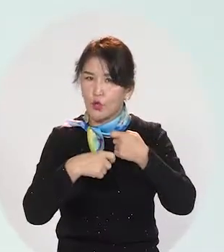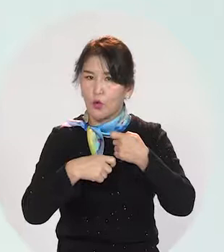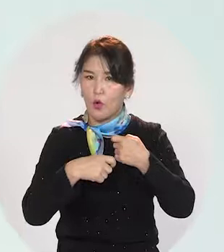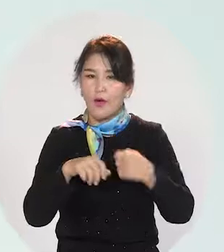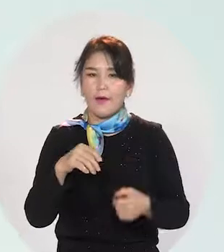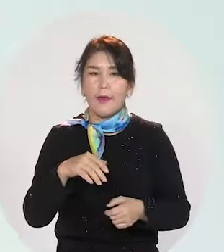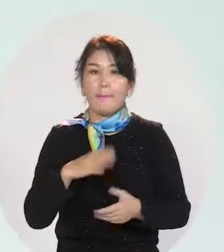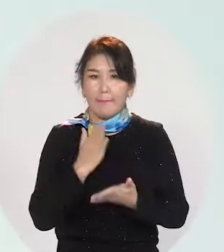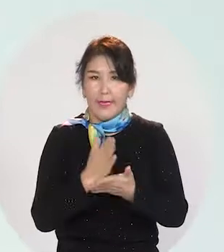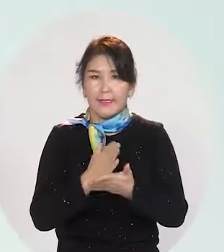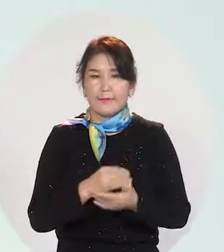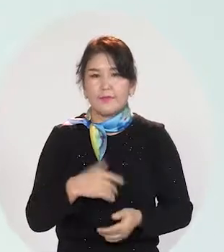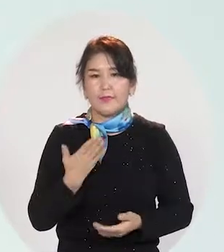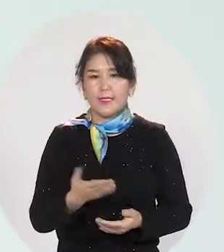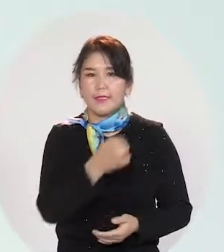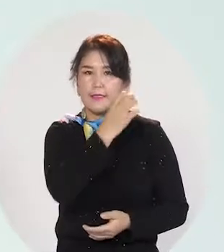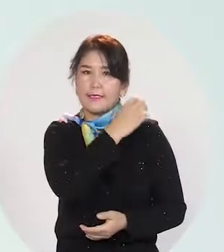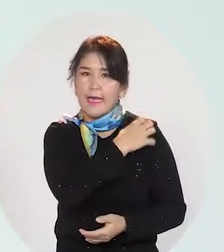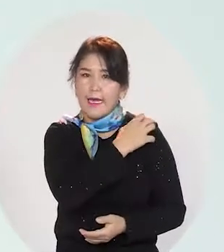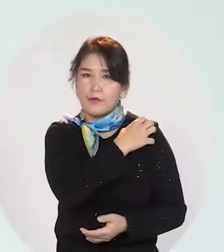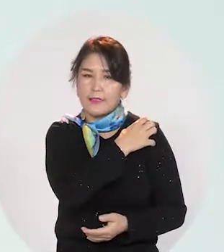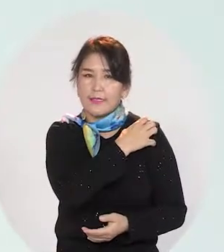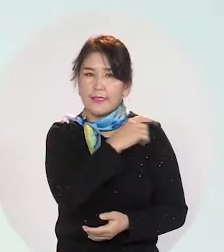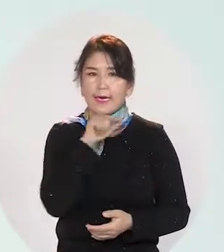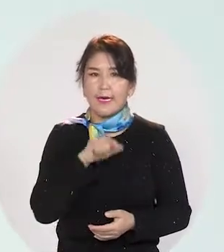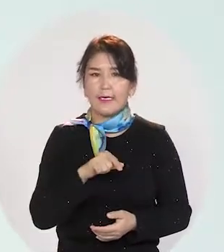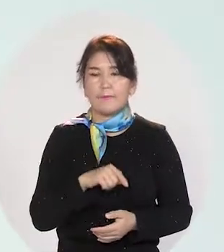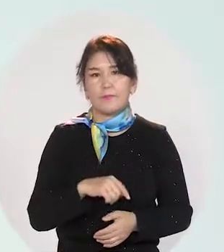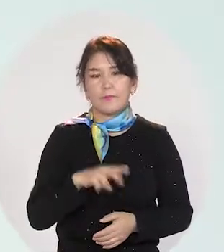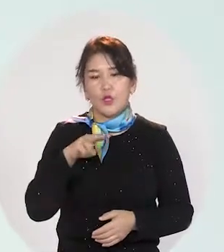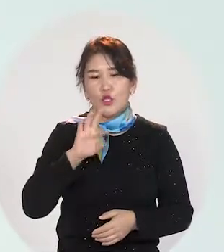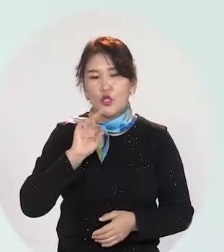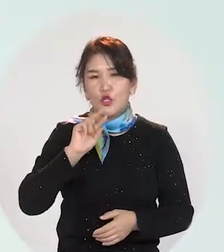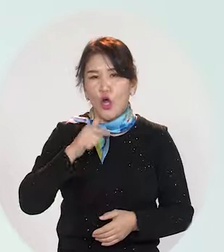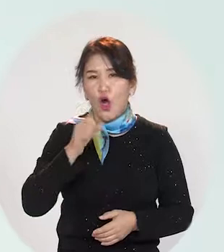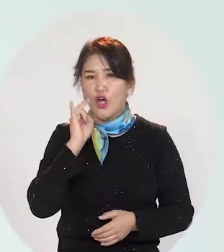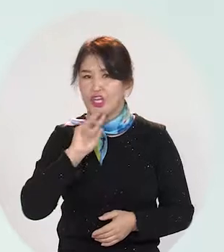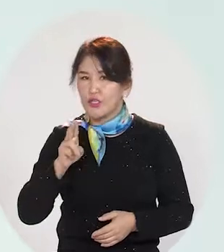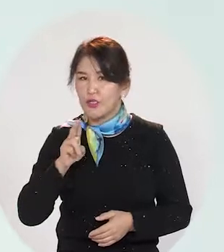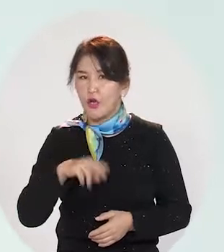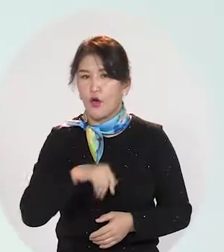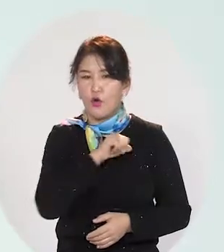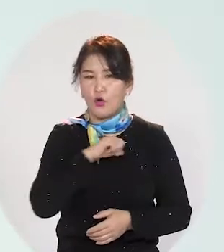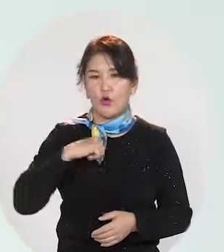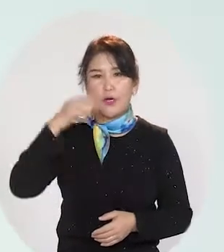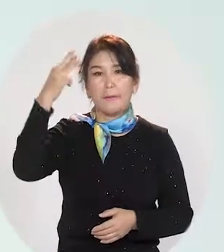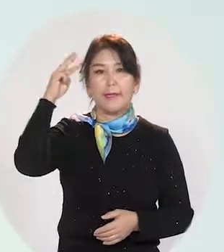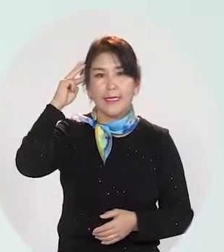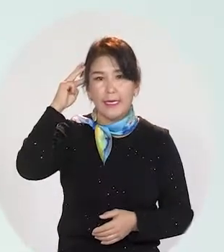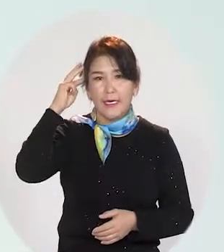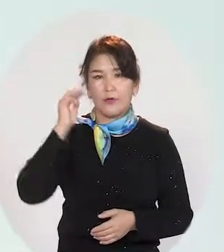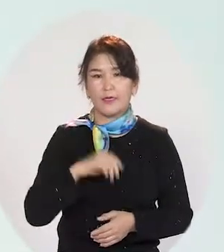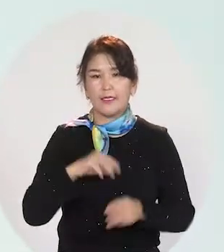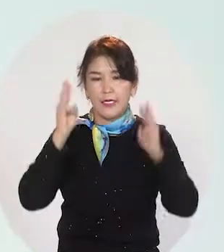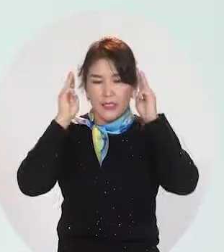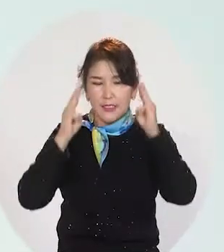нэлээн хариуцлагатайгаар бас юм логиктой өөрийн гэсэн мэдлэгийнхээ хүрээнд шийдвэрүүд гаргаж эхэлж байгаа юм